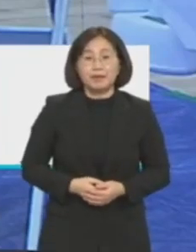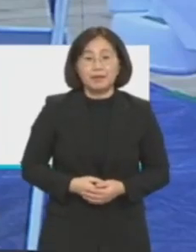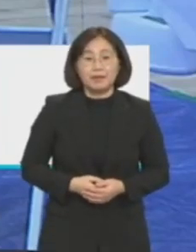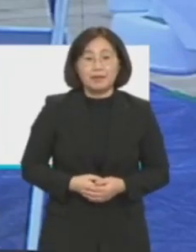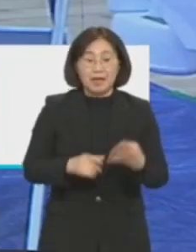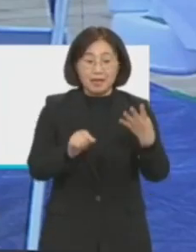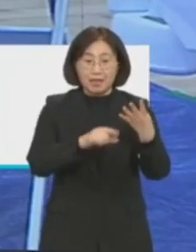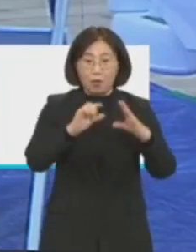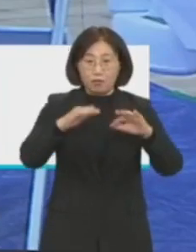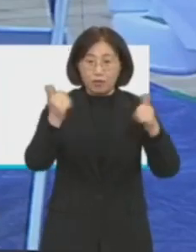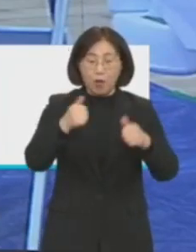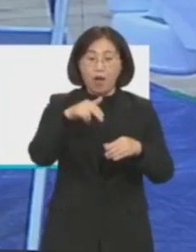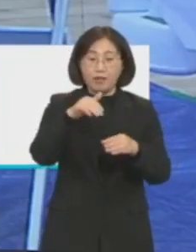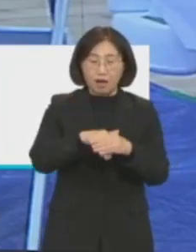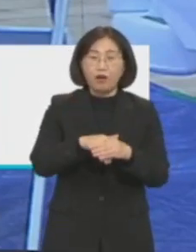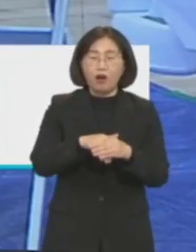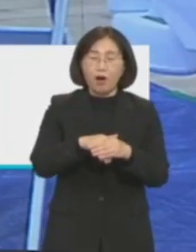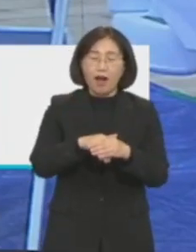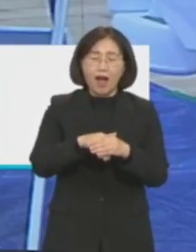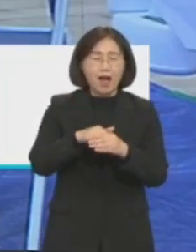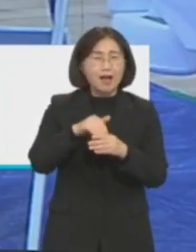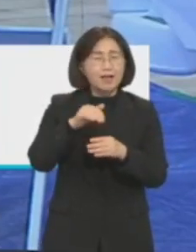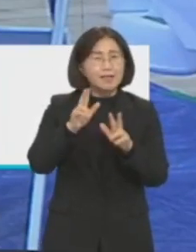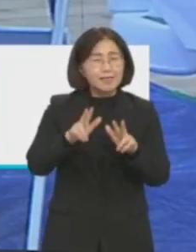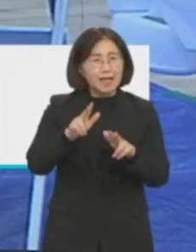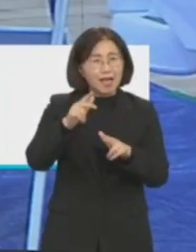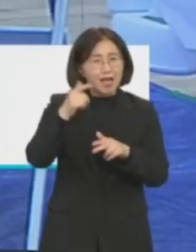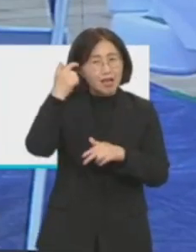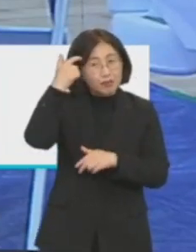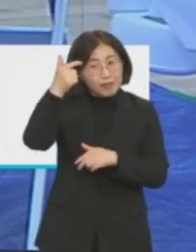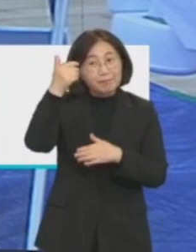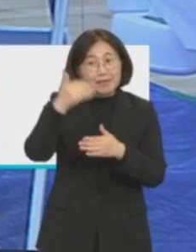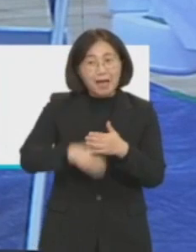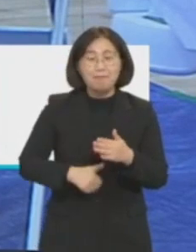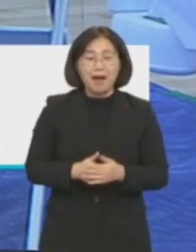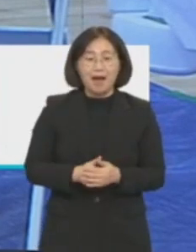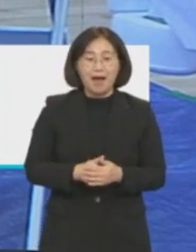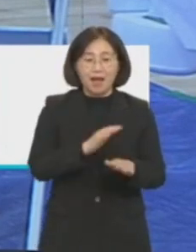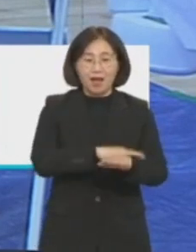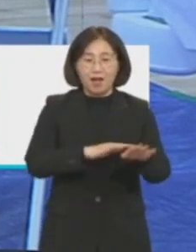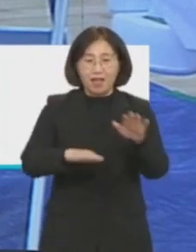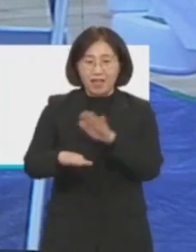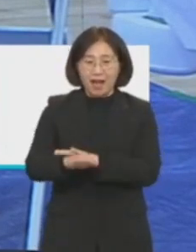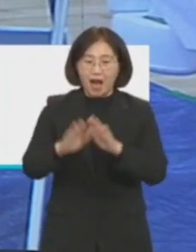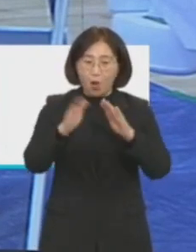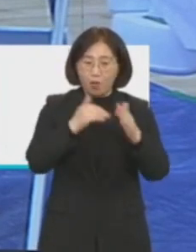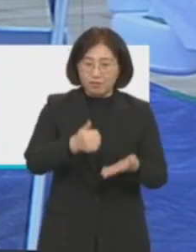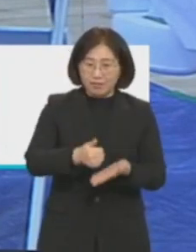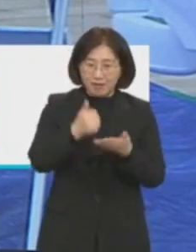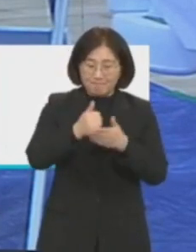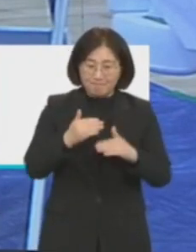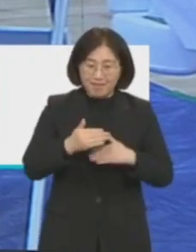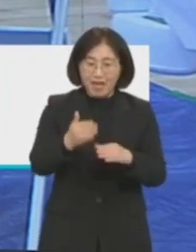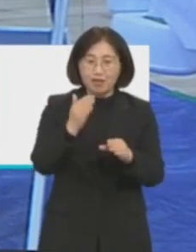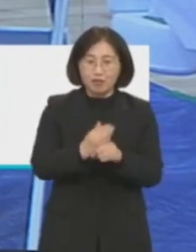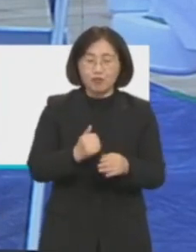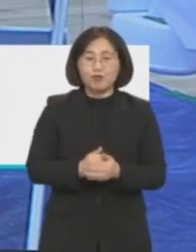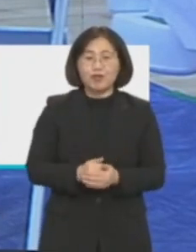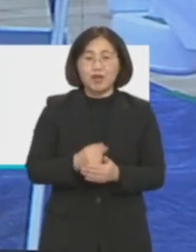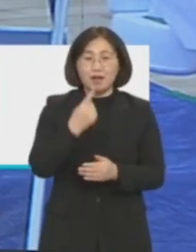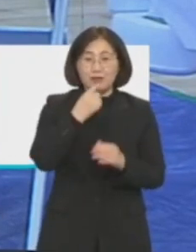오는 4월 총선을 60여일 앞두고 여야가 공천 작업에 속도를 내고 있습니다. 일찌감치 총선기획단을